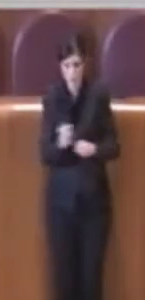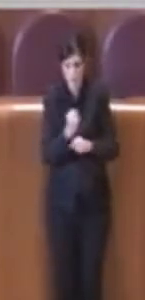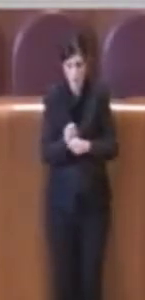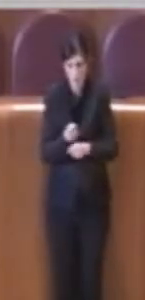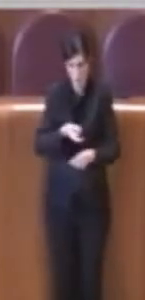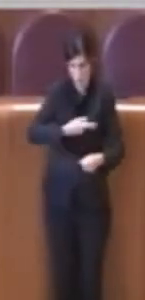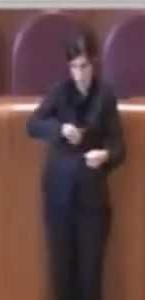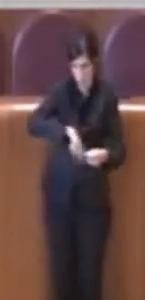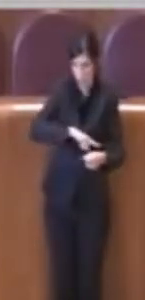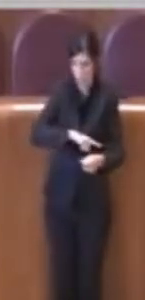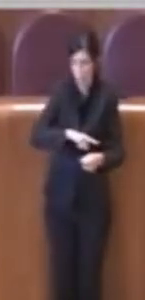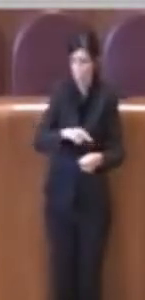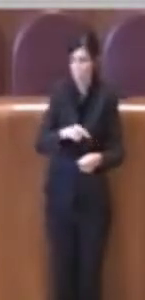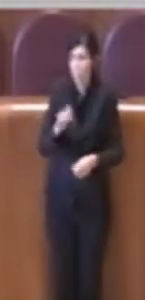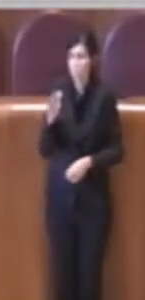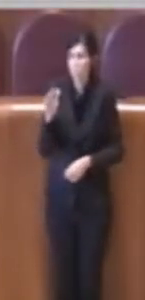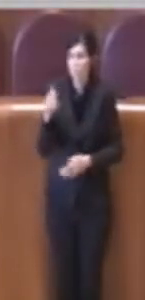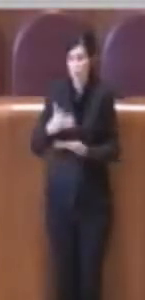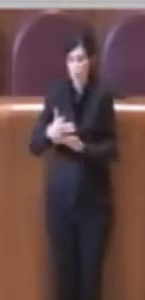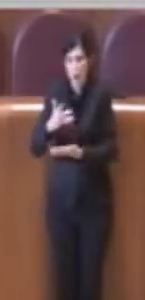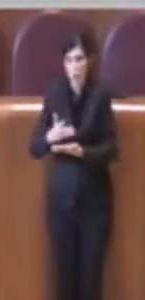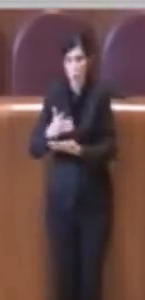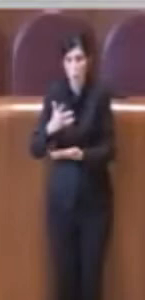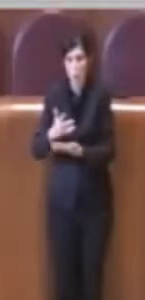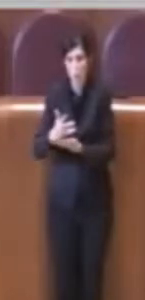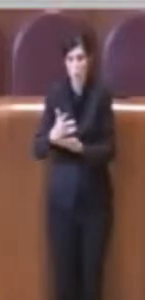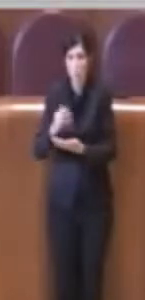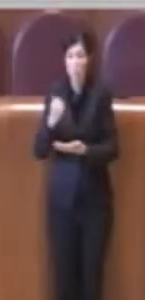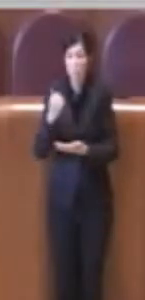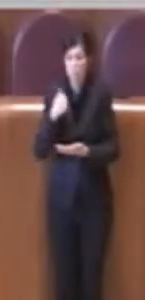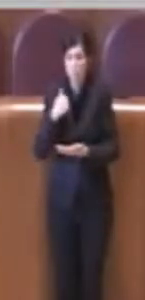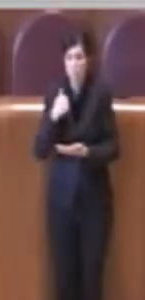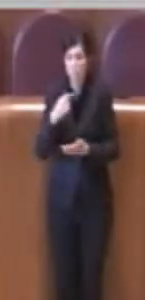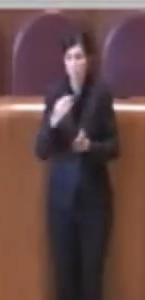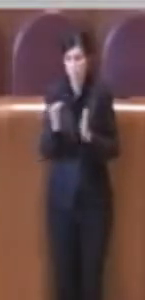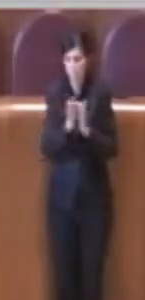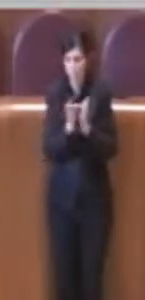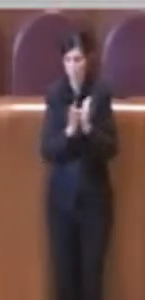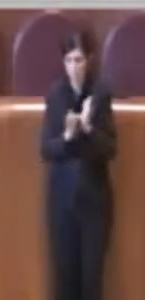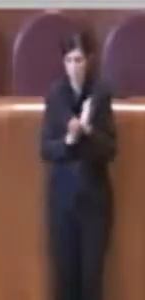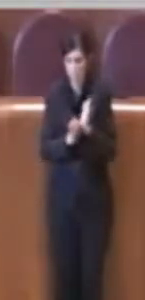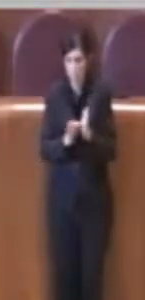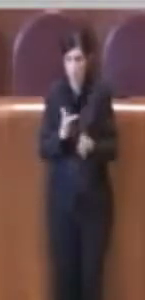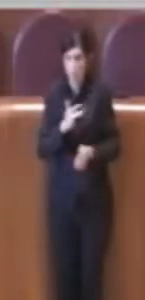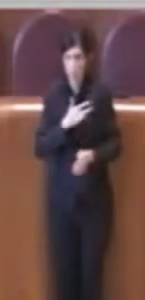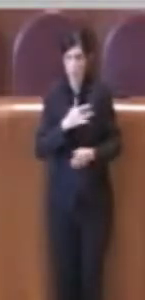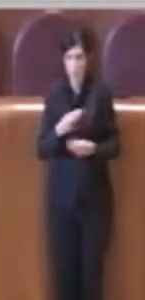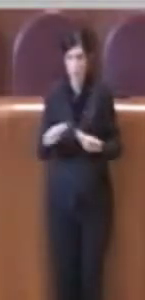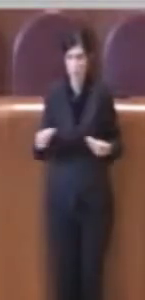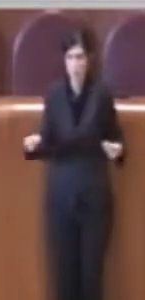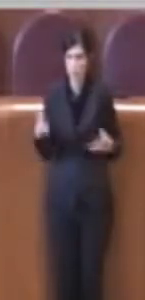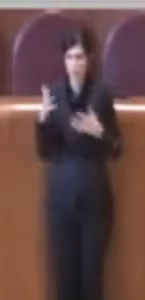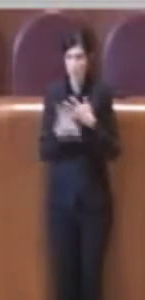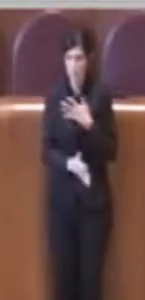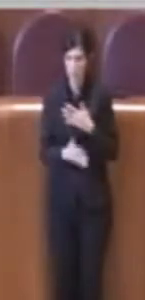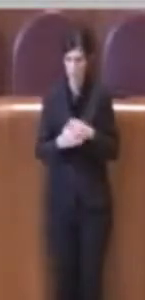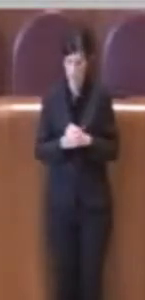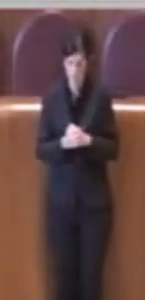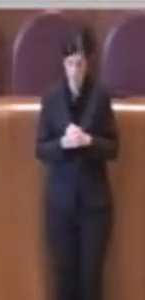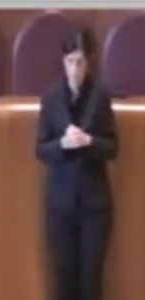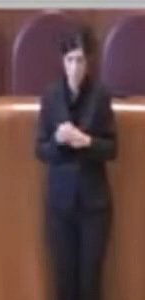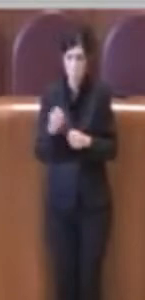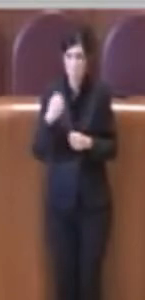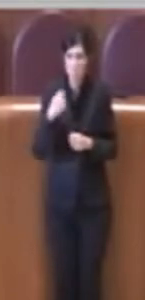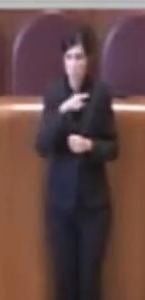verrà raccontato onestamente da chi dovrebbe avere come codice deontologico la trasparenza. Ma sapete